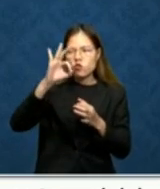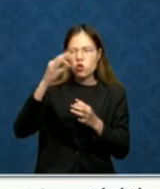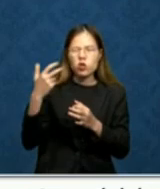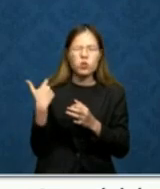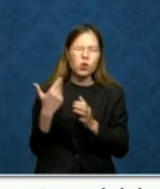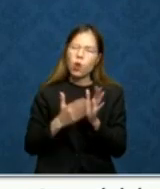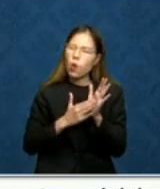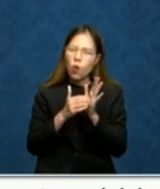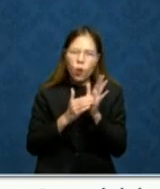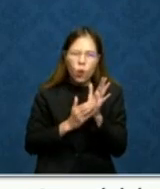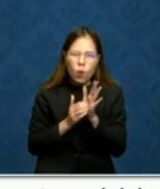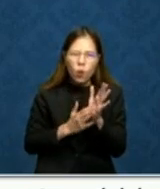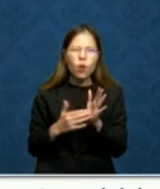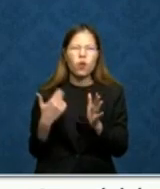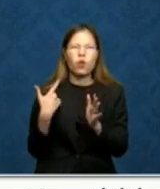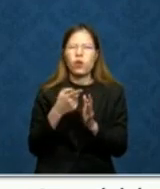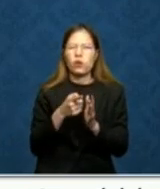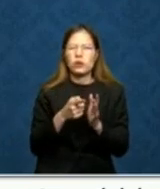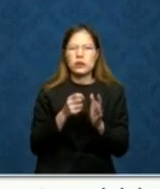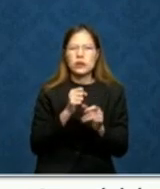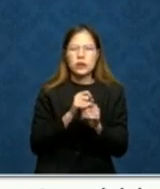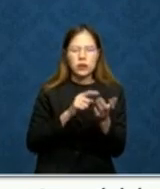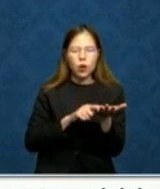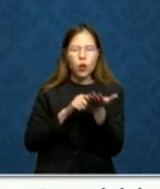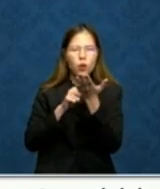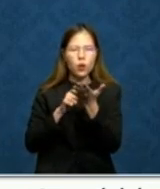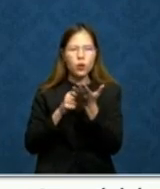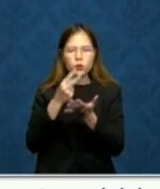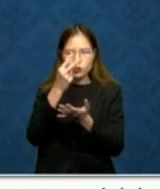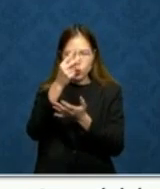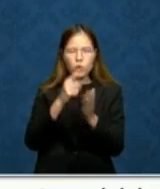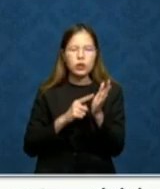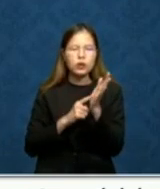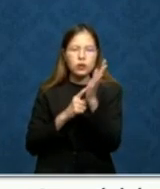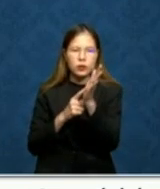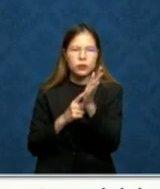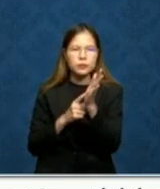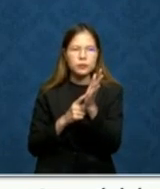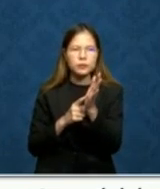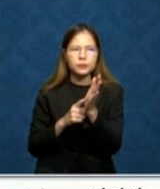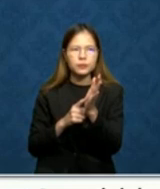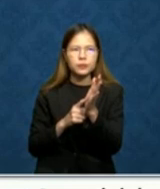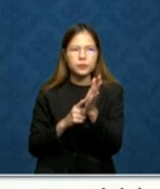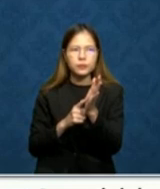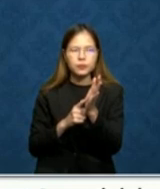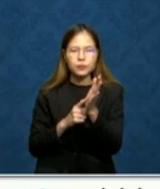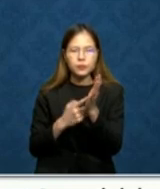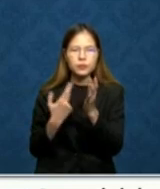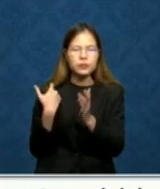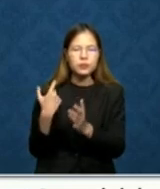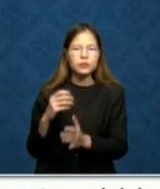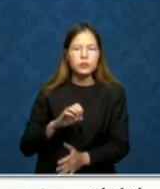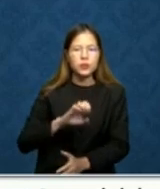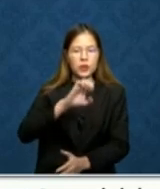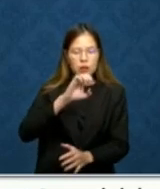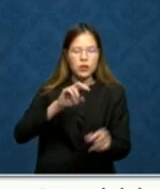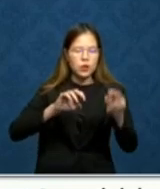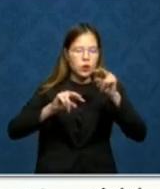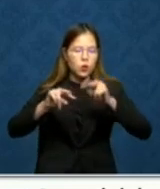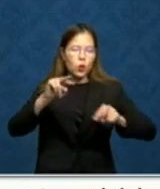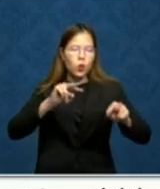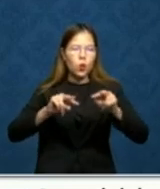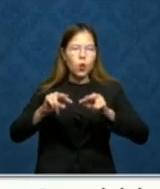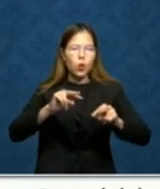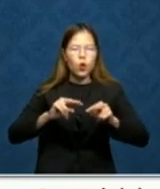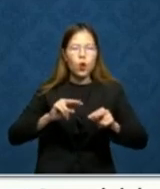แอมากแทบจะไม่ได้ผลดิฉันขอยกตัวอย่างของ eSafety นะคะซึ่งเป็นระบบของประเทศออสเตรเลียจะ